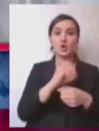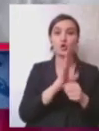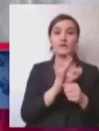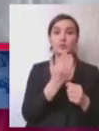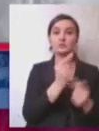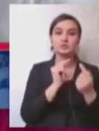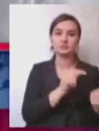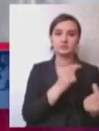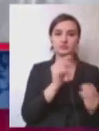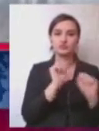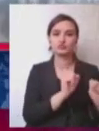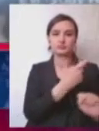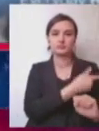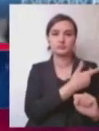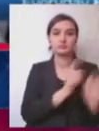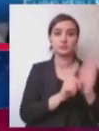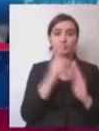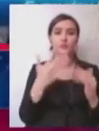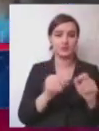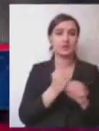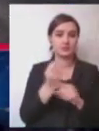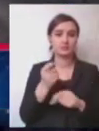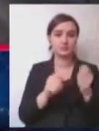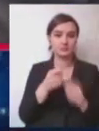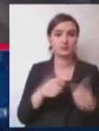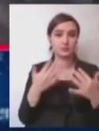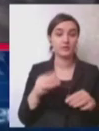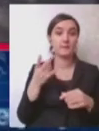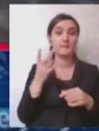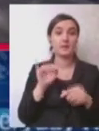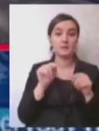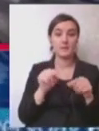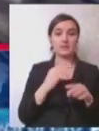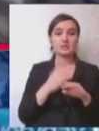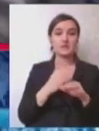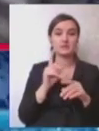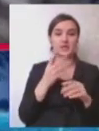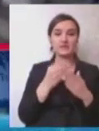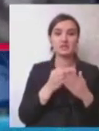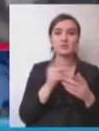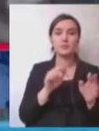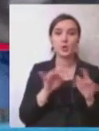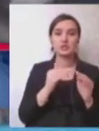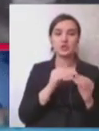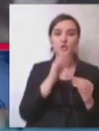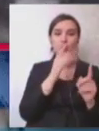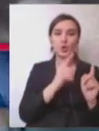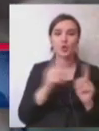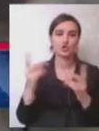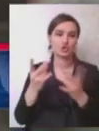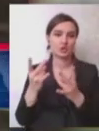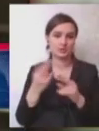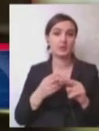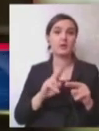უკვე შექმნილია, თუმცა ჯერჯერობით ეს ამას აქვს გარკვეული ფაზები და პროცედურები, რომელიც ვაქცინამ უნდა გაიაროს. ამ